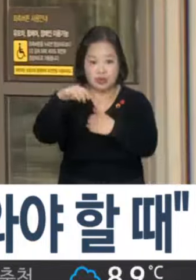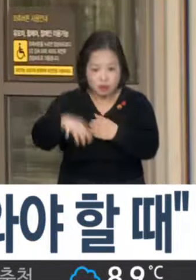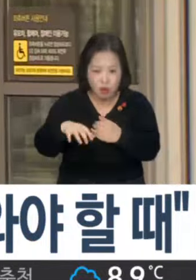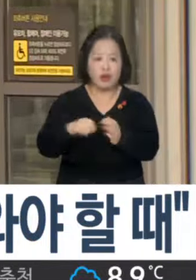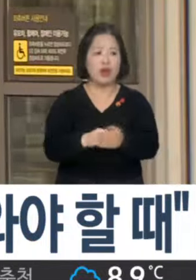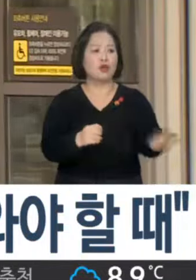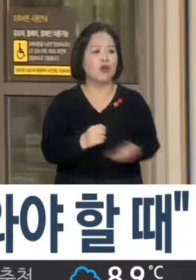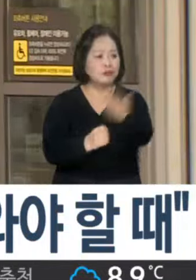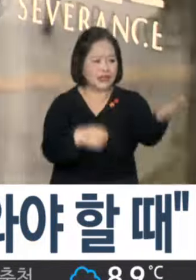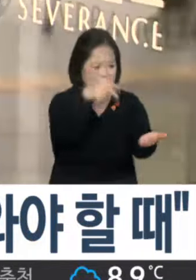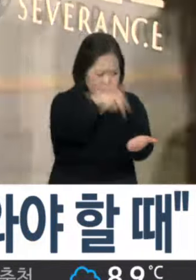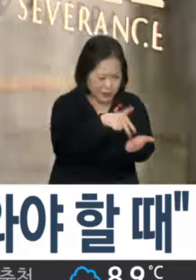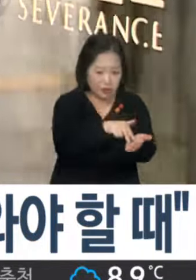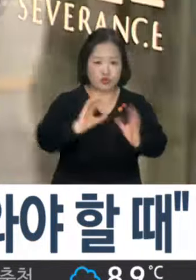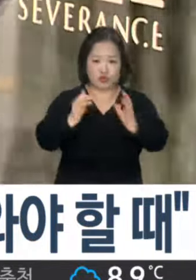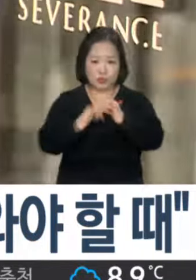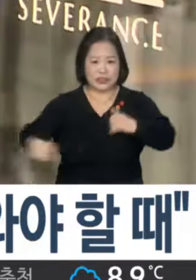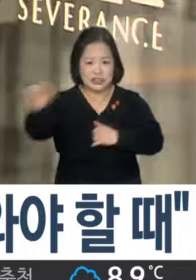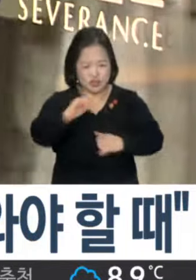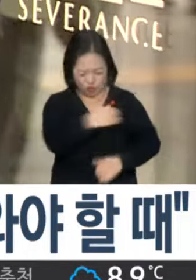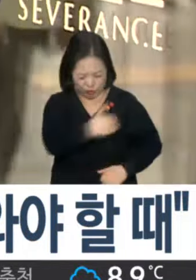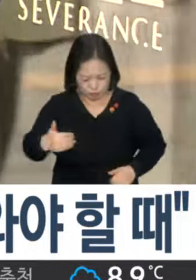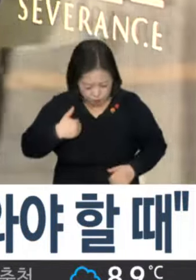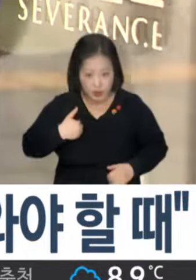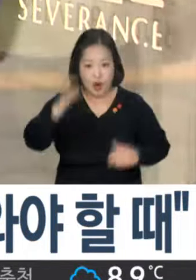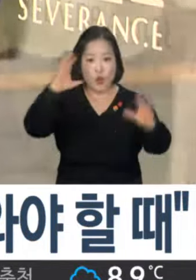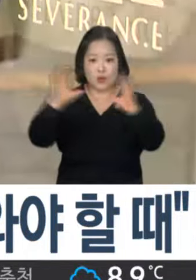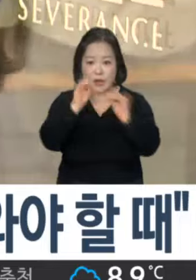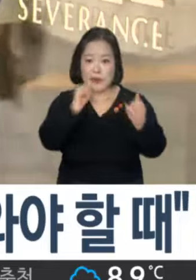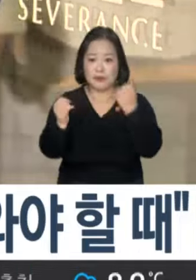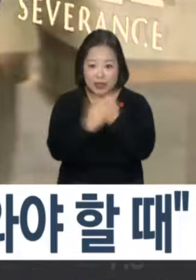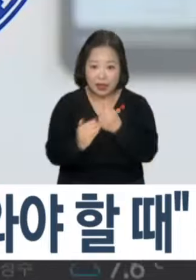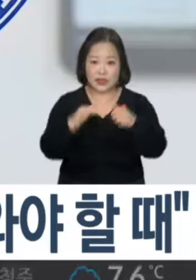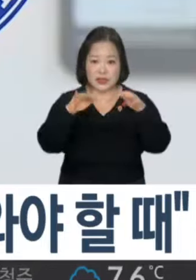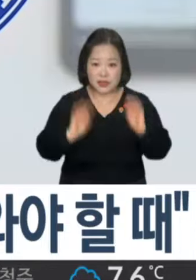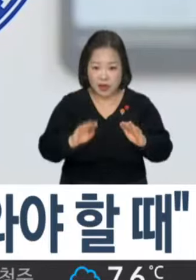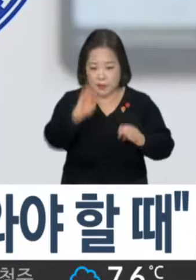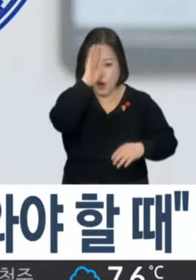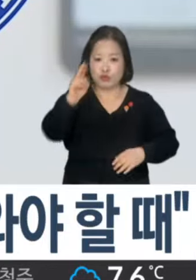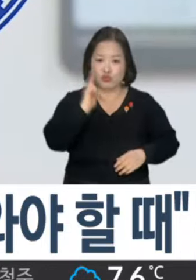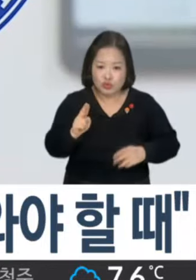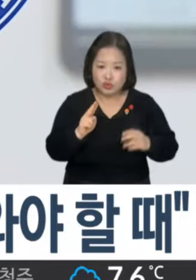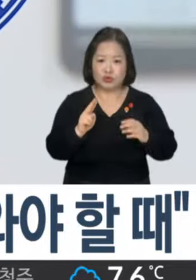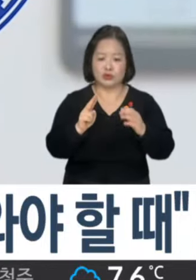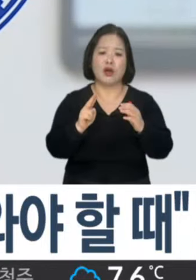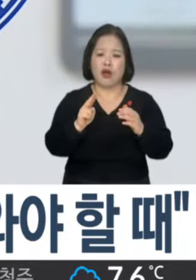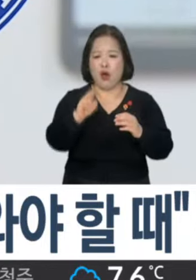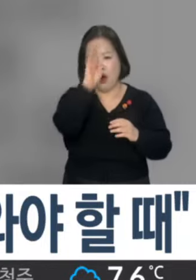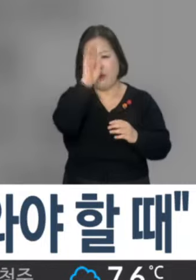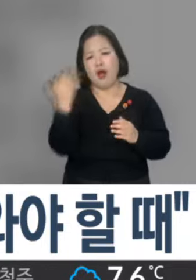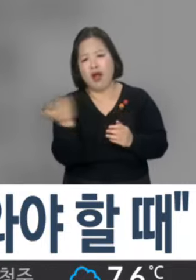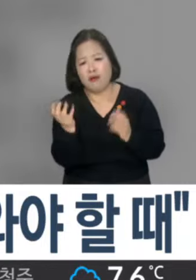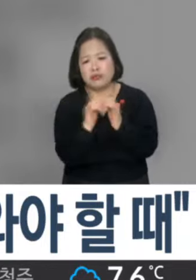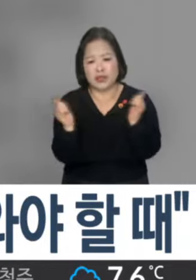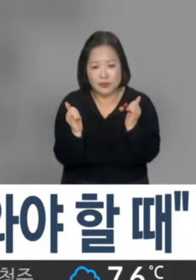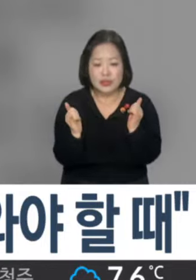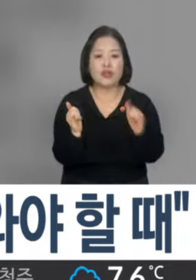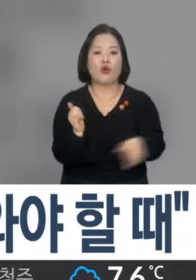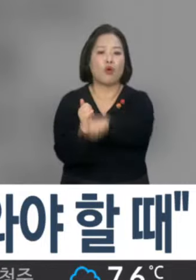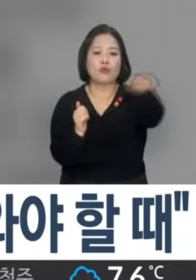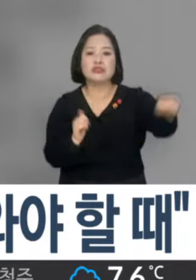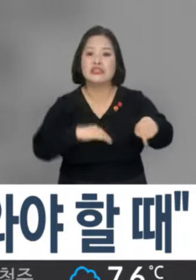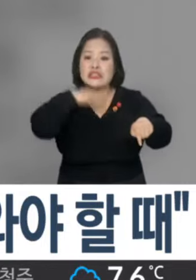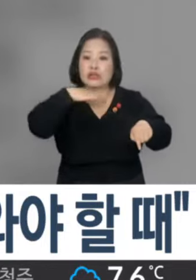충분히 전달됐다고 생각한다며 중중 응급을 포함한 많은 환자가 지금 여러분을 기다리고 있다고 호소했습니다